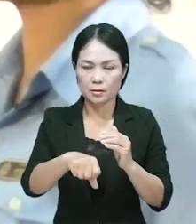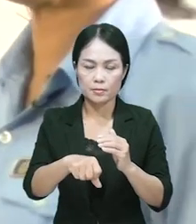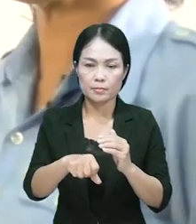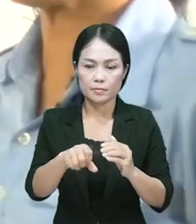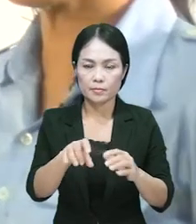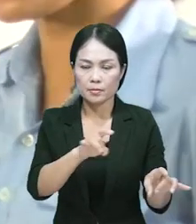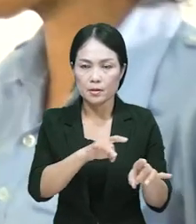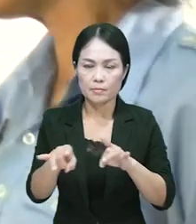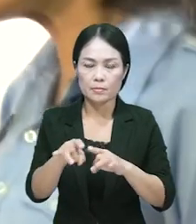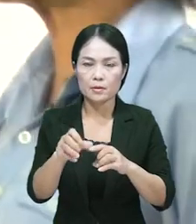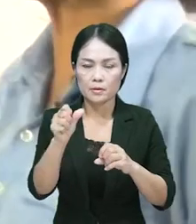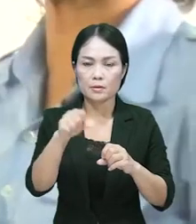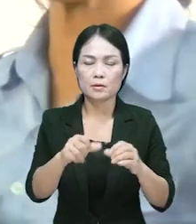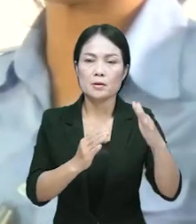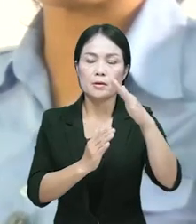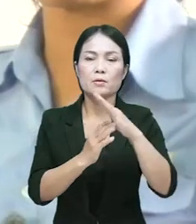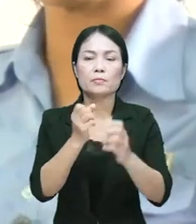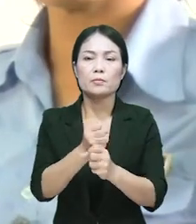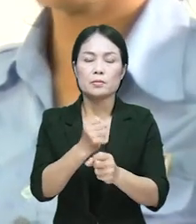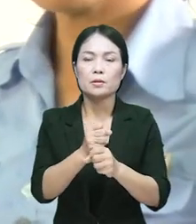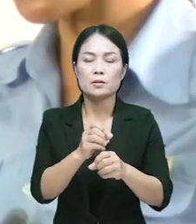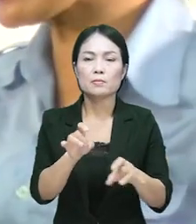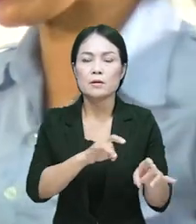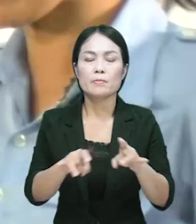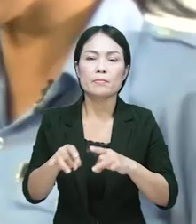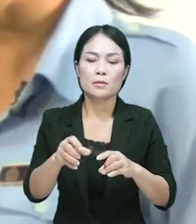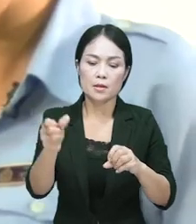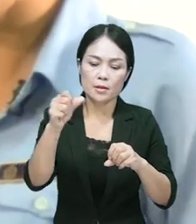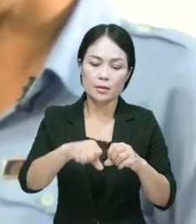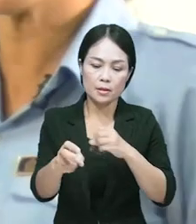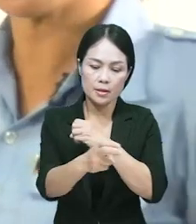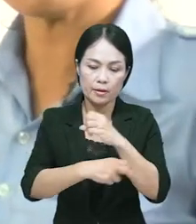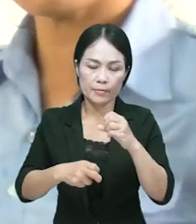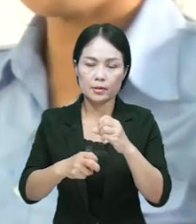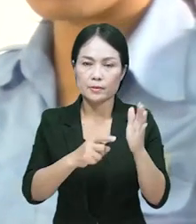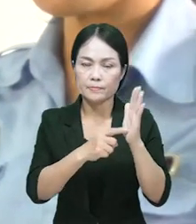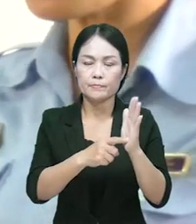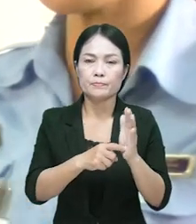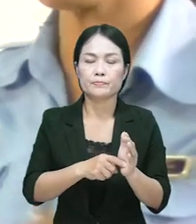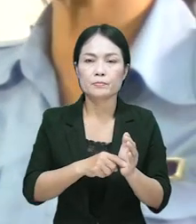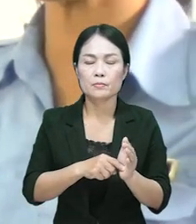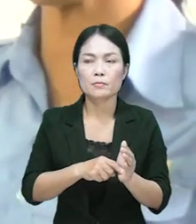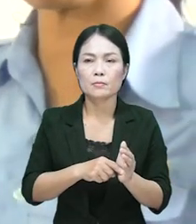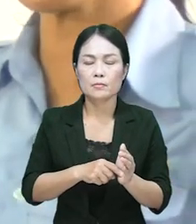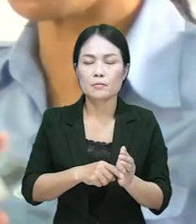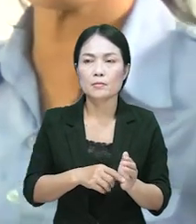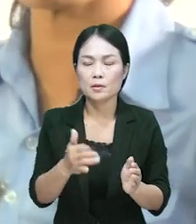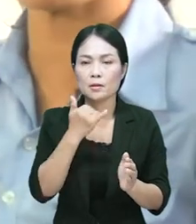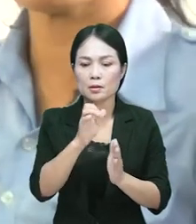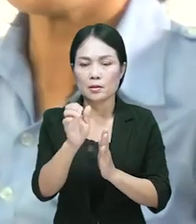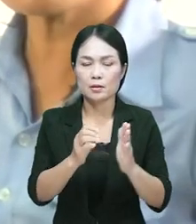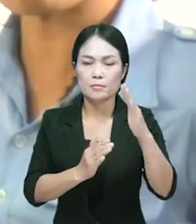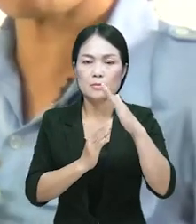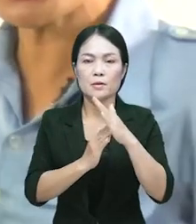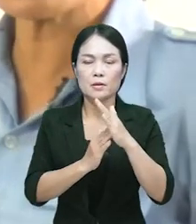រក់ណាកូនណាវាចាក់មានថាឈប់ធ្វើអំពើអាក្រក់ហ្មងថាដូចជាការលួចគេអញ្ចឹងណាកូនណាចាសិបសិនជាអំពើខុសច្បាប់អញ្ចឹងគាត់ឈប់ហើយ